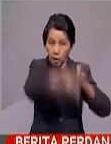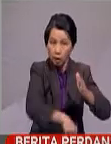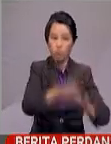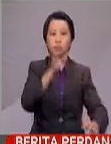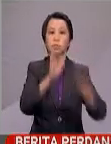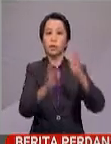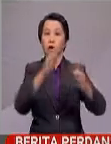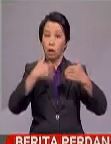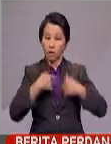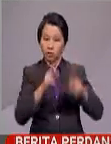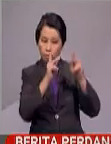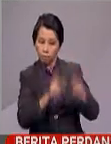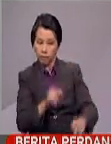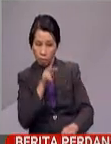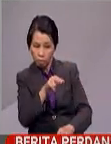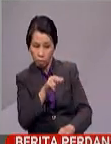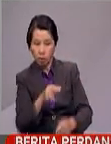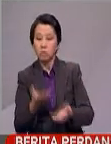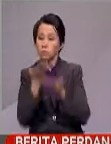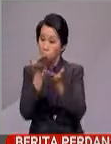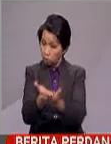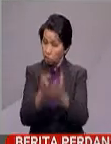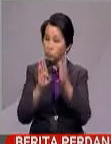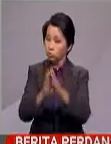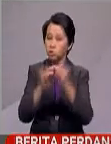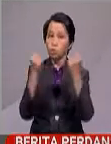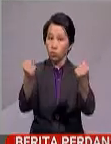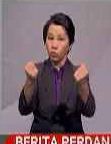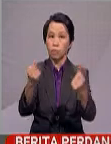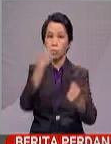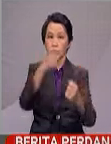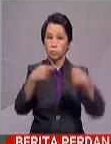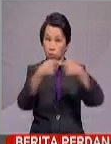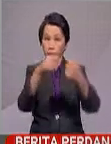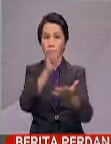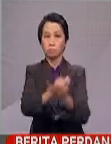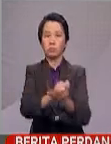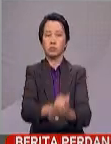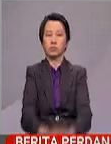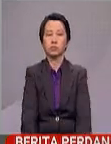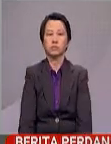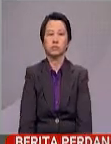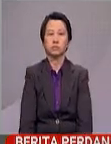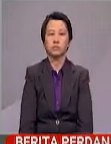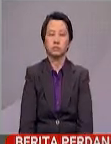sekiranya ada pihak yang dapat mengemukakan bukti kukuh terhadap dakwaan berkenaan.